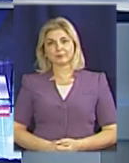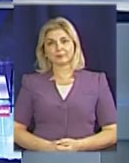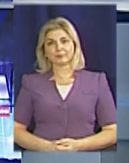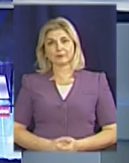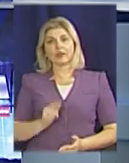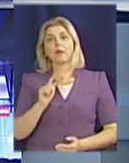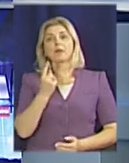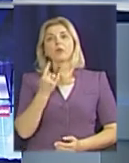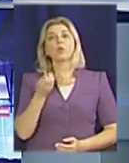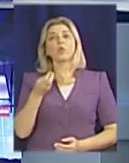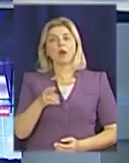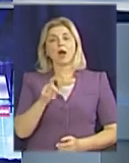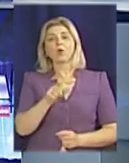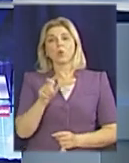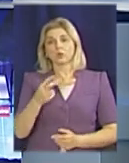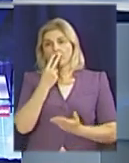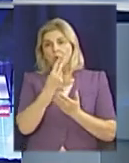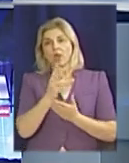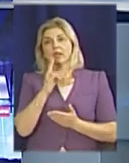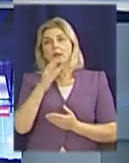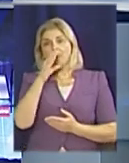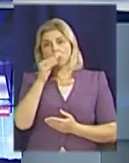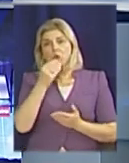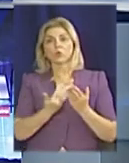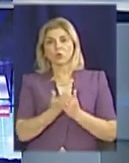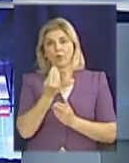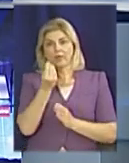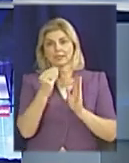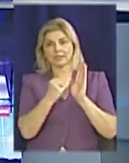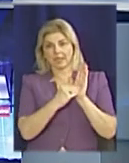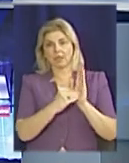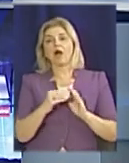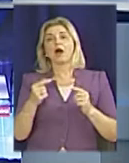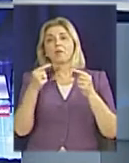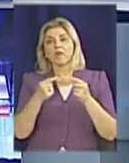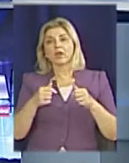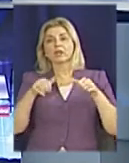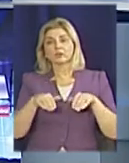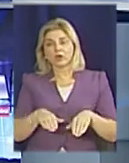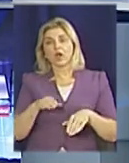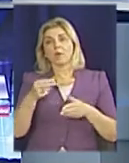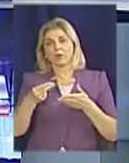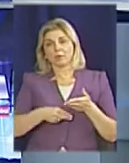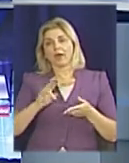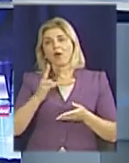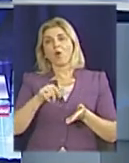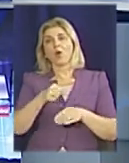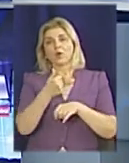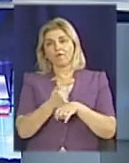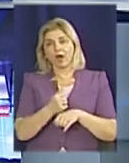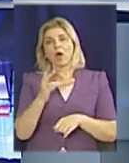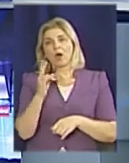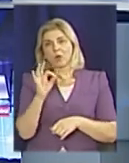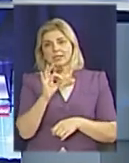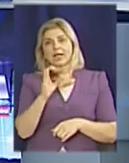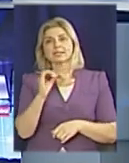З 1 липня пасажири побачать у миколаївських маршрутках нові цінники. Відповідне рішення підписав міський голова Олександр Сінкевич.